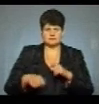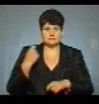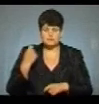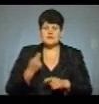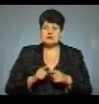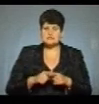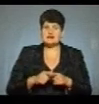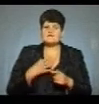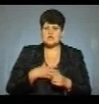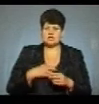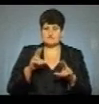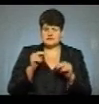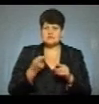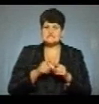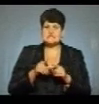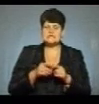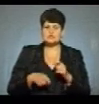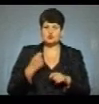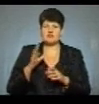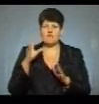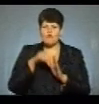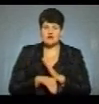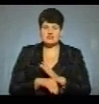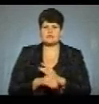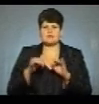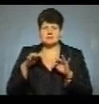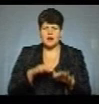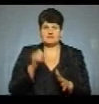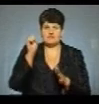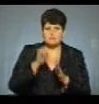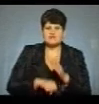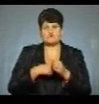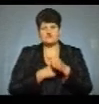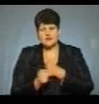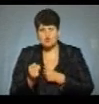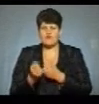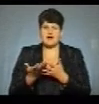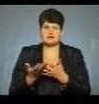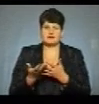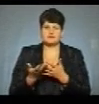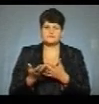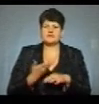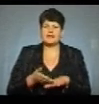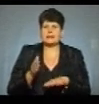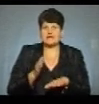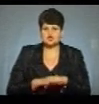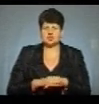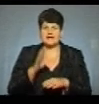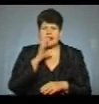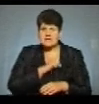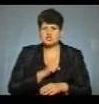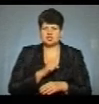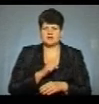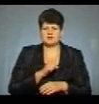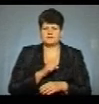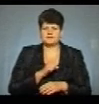також цифра. В ці злочини входять розбійні напади, вбивства, зґвалтування, тяжкі крадіжки, скажу